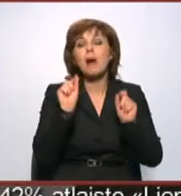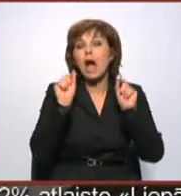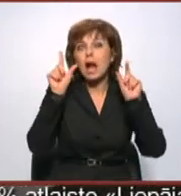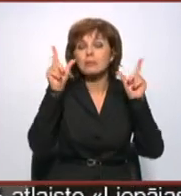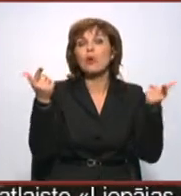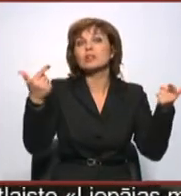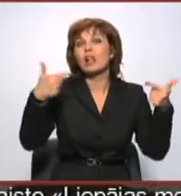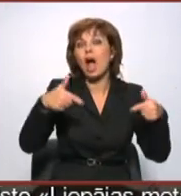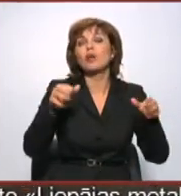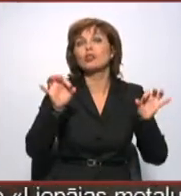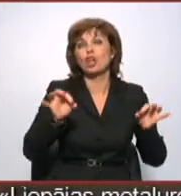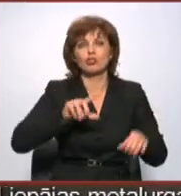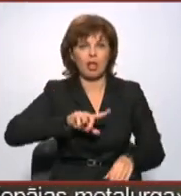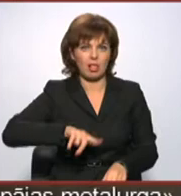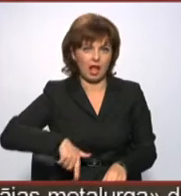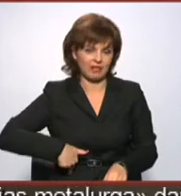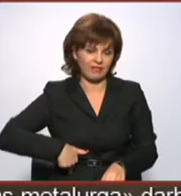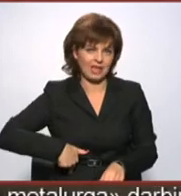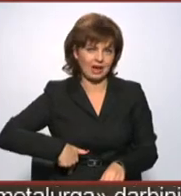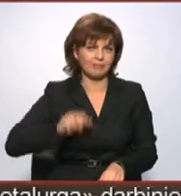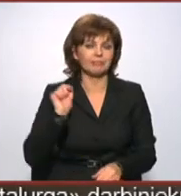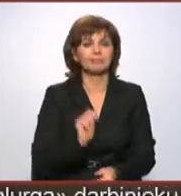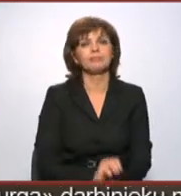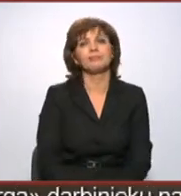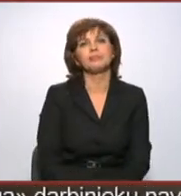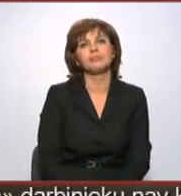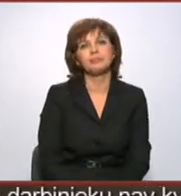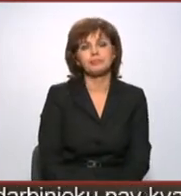Latvijā. Agnese Gusāro, Andrejs Mažāns, Latgales reģionālā televīzija.